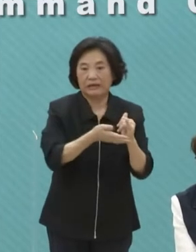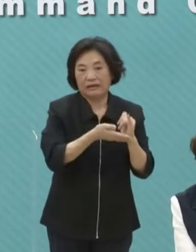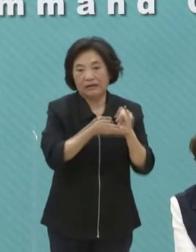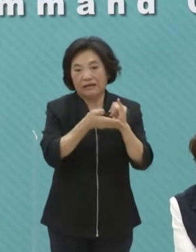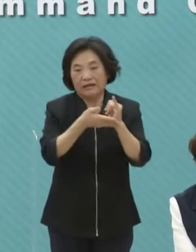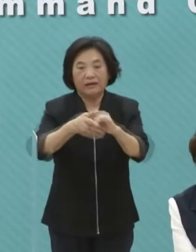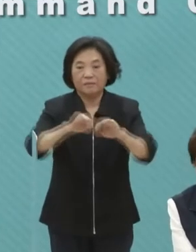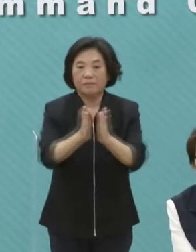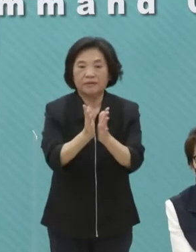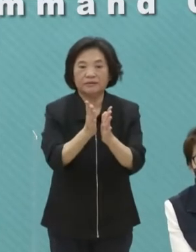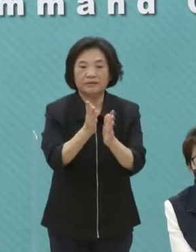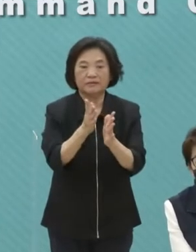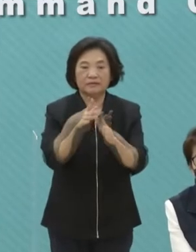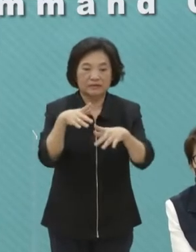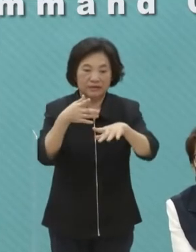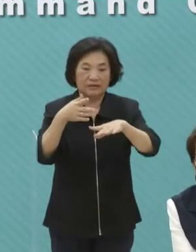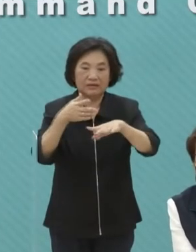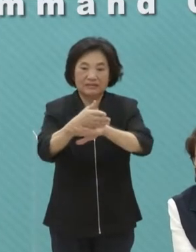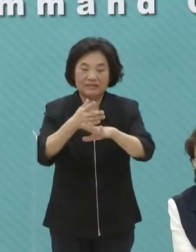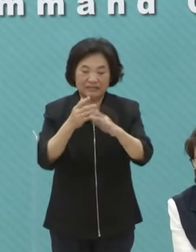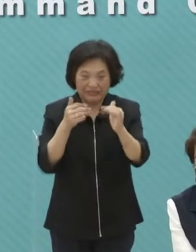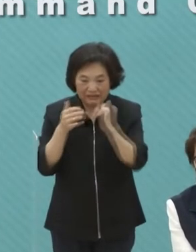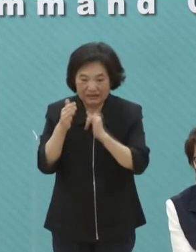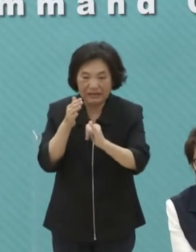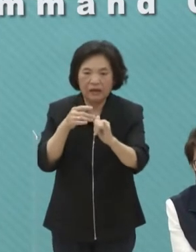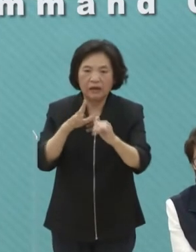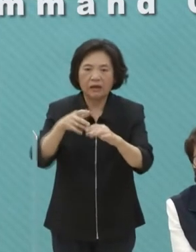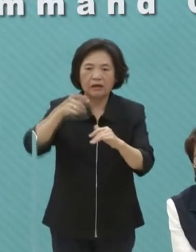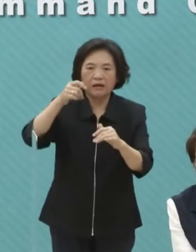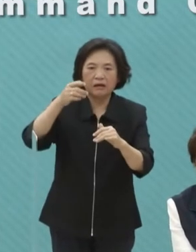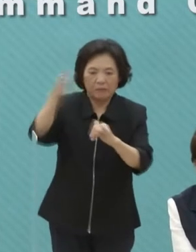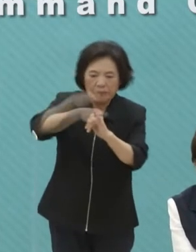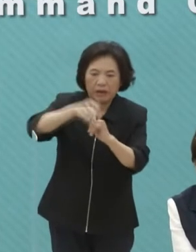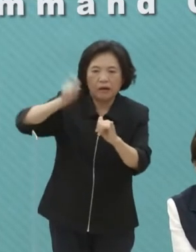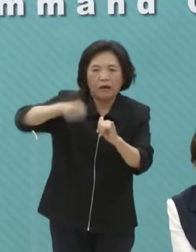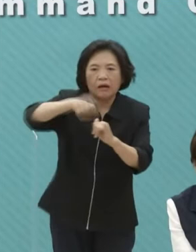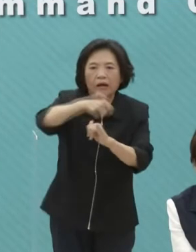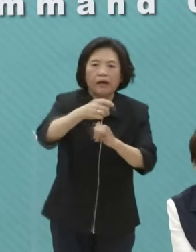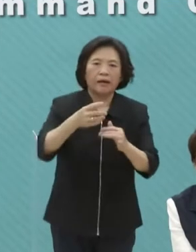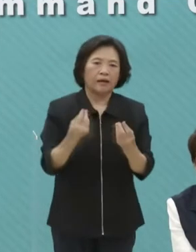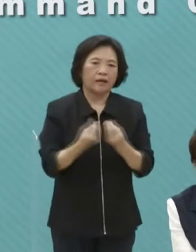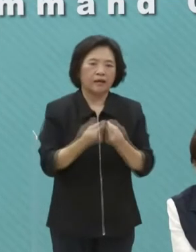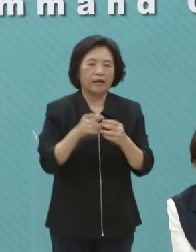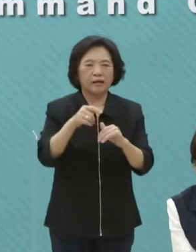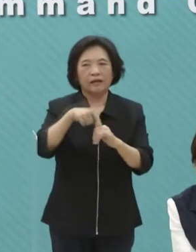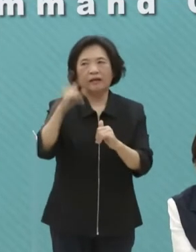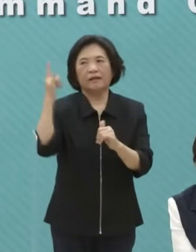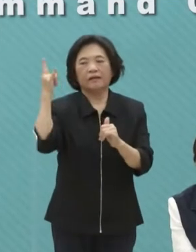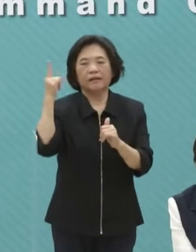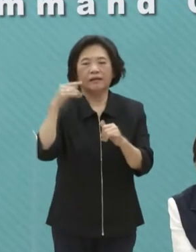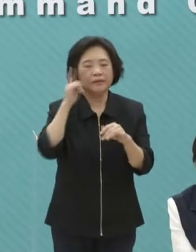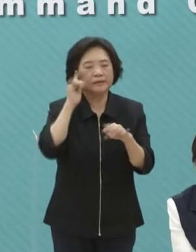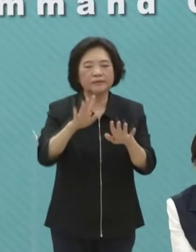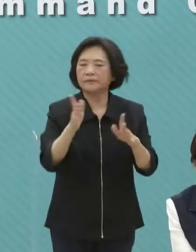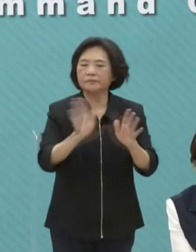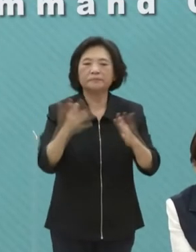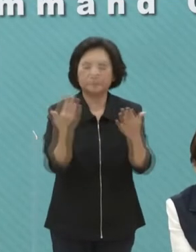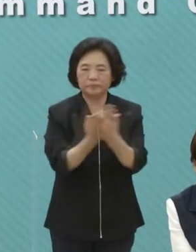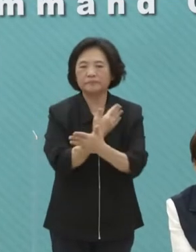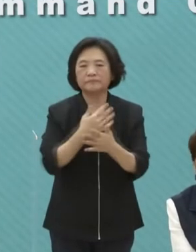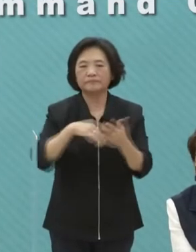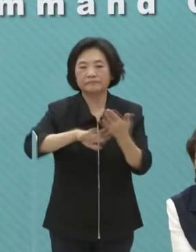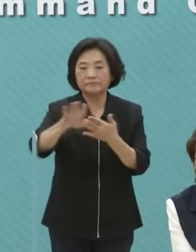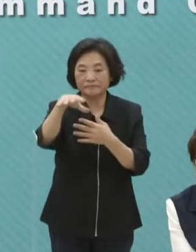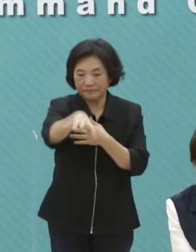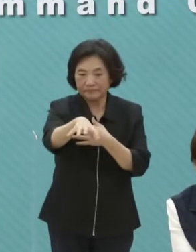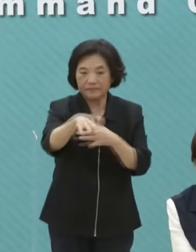后可能在车上入殓，然后在灵车上等待。我们会把这个部分移到我们火化大体的临